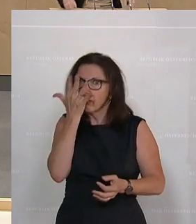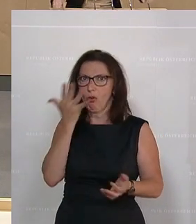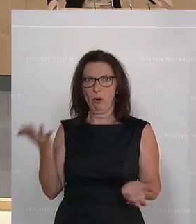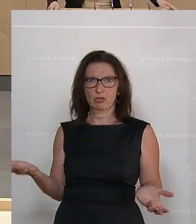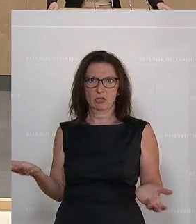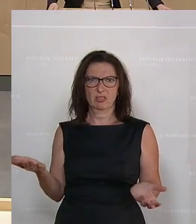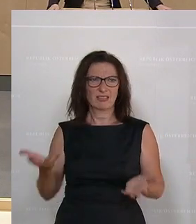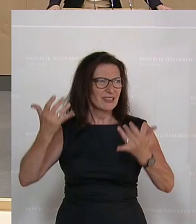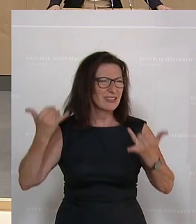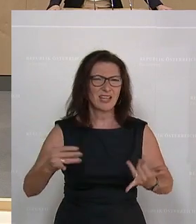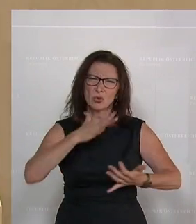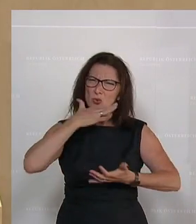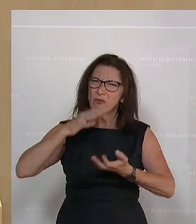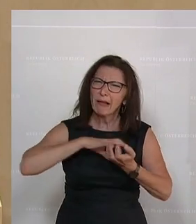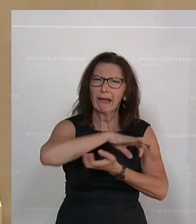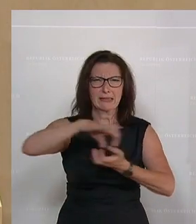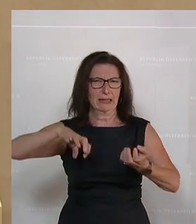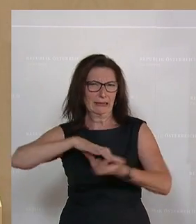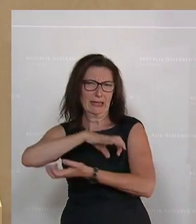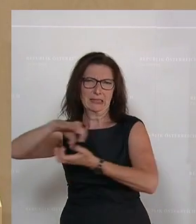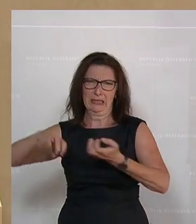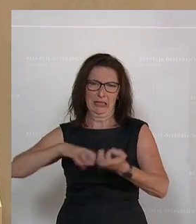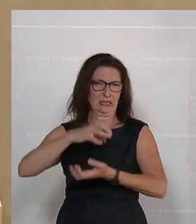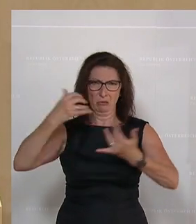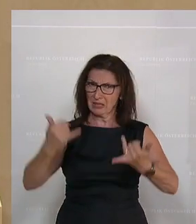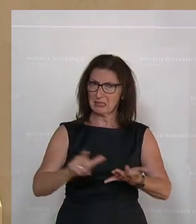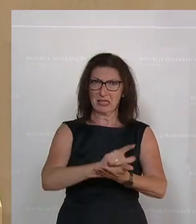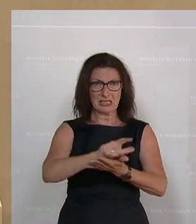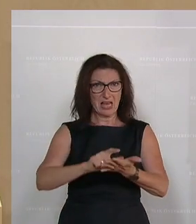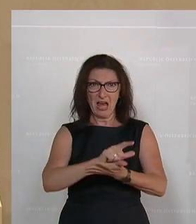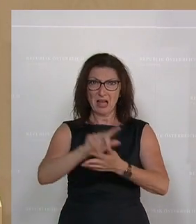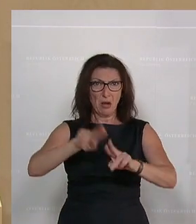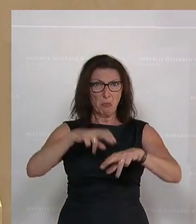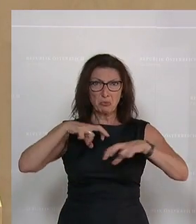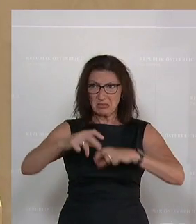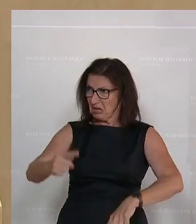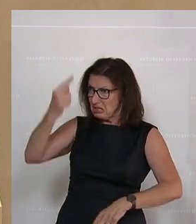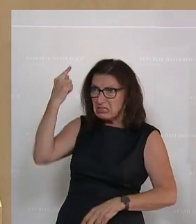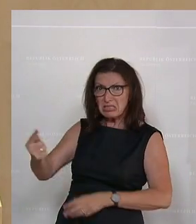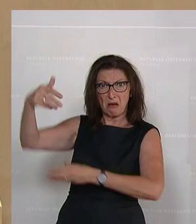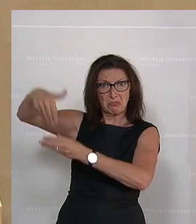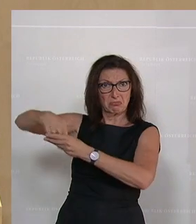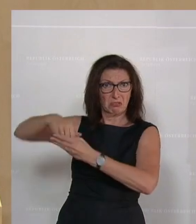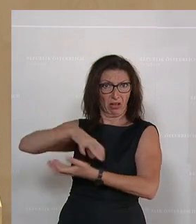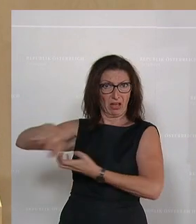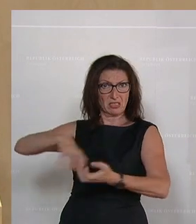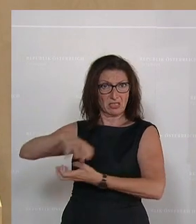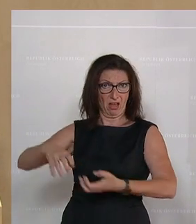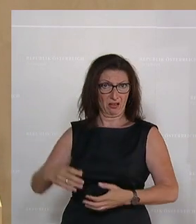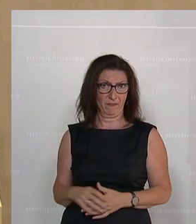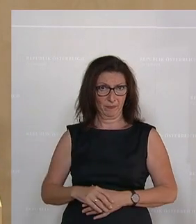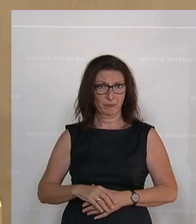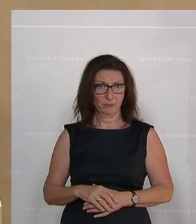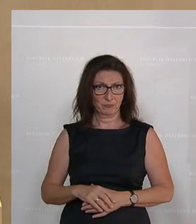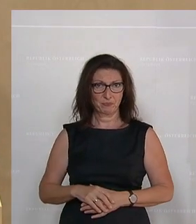der vielen krisen diese bundesregierung selbst zum krisenfall geworden ist und daran